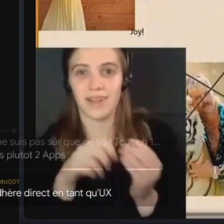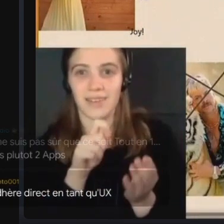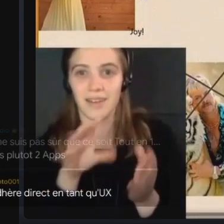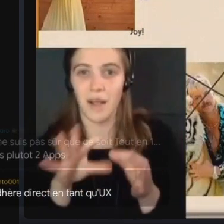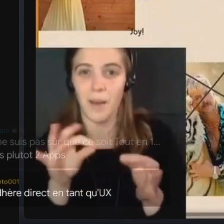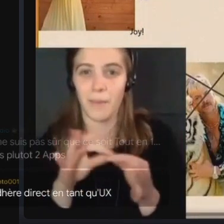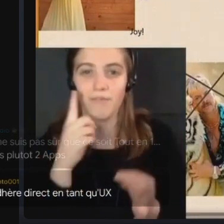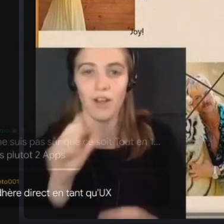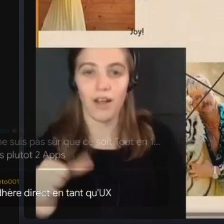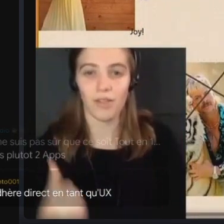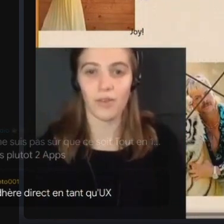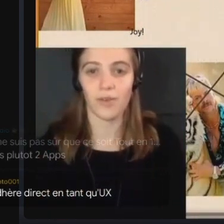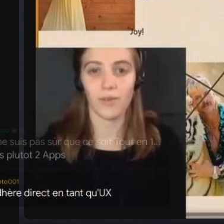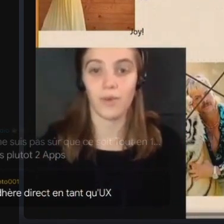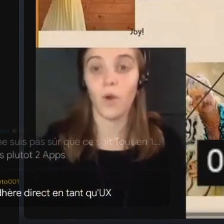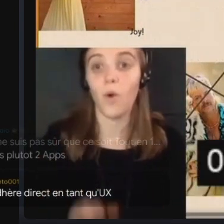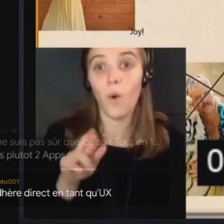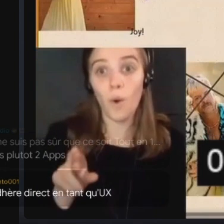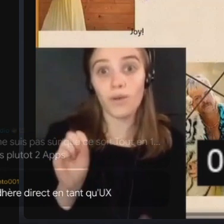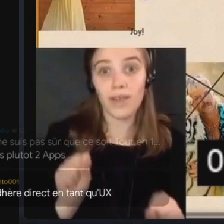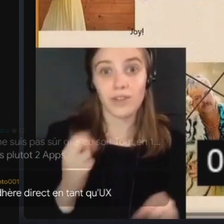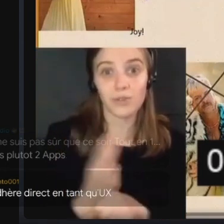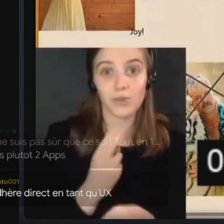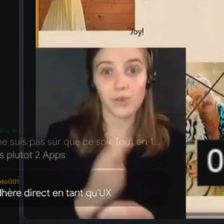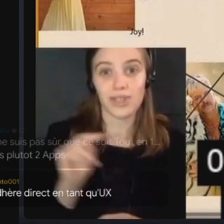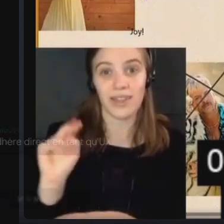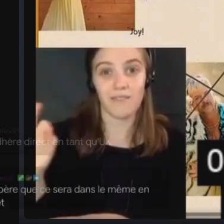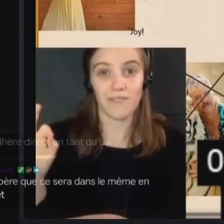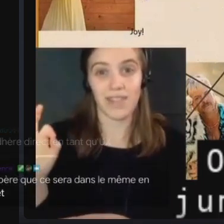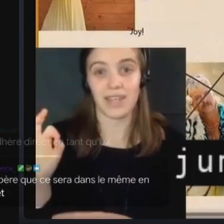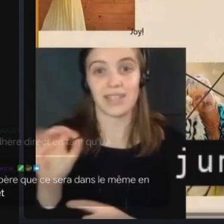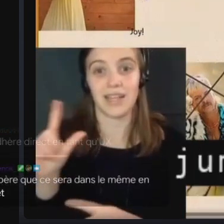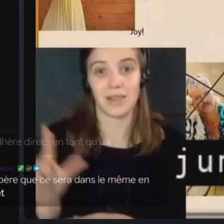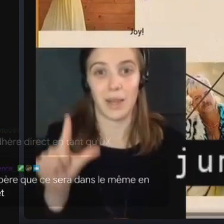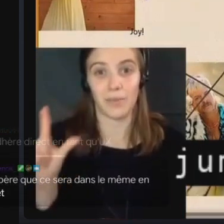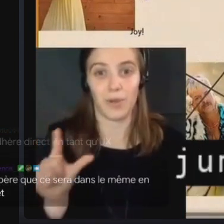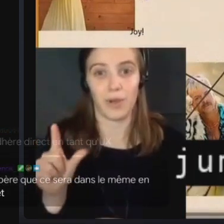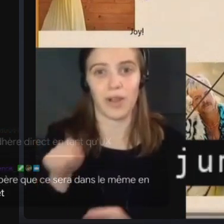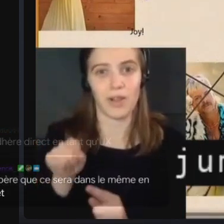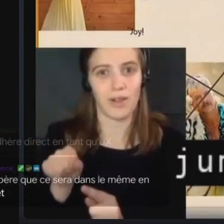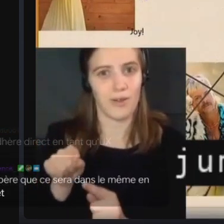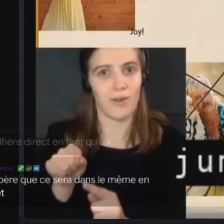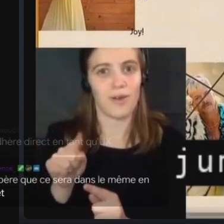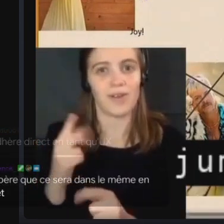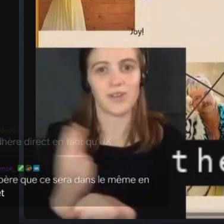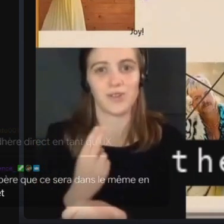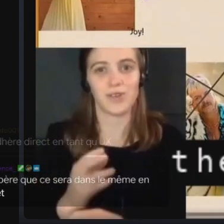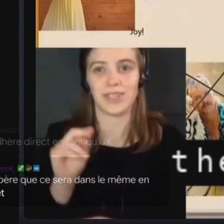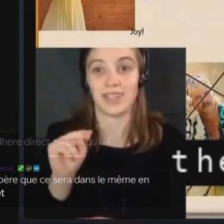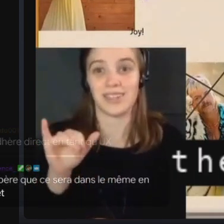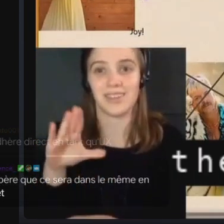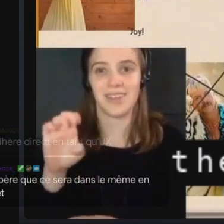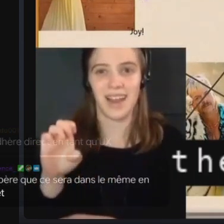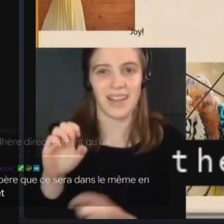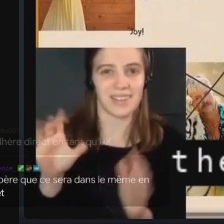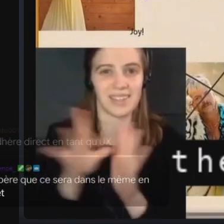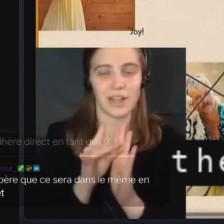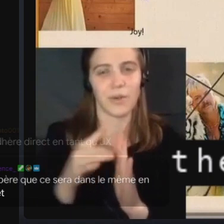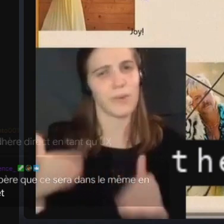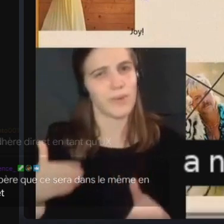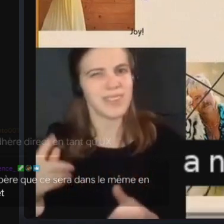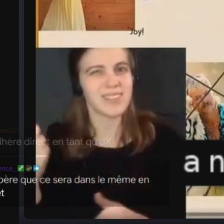jump into a Netflix library. En tant que UX, ça c'est cool. Custom defined. Pour faire les ateliers design sprint et tout. In Netflix